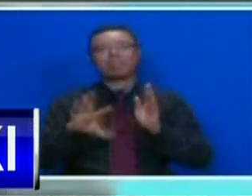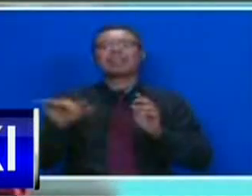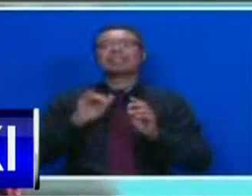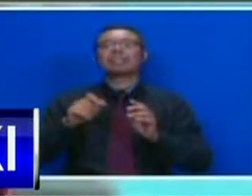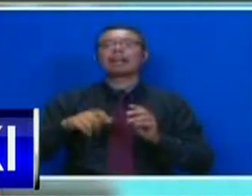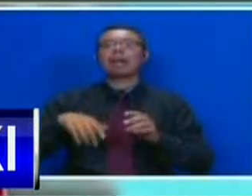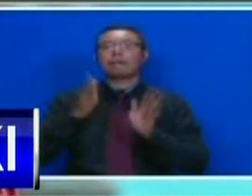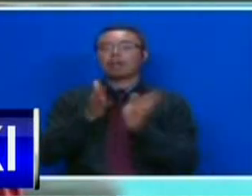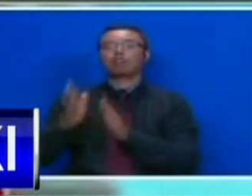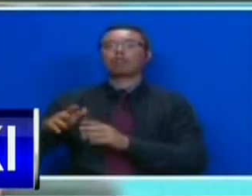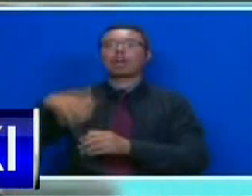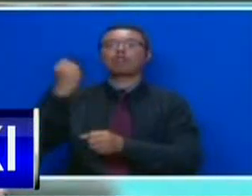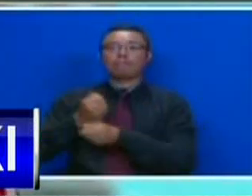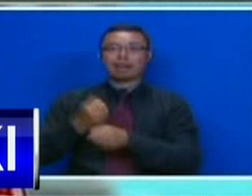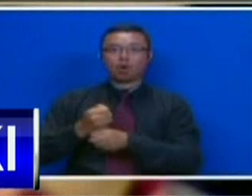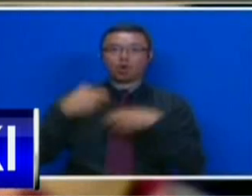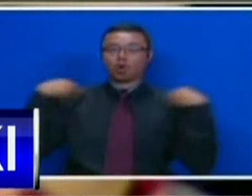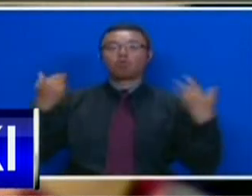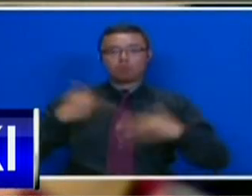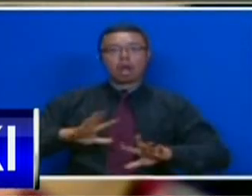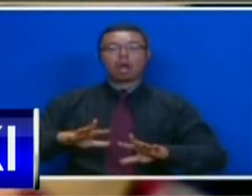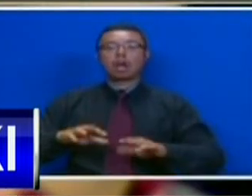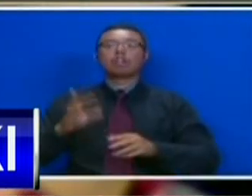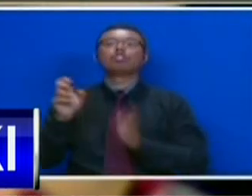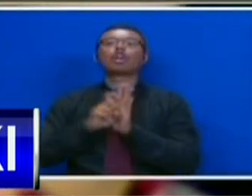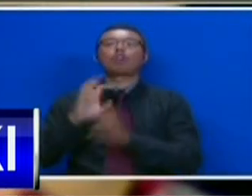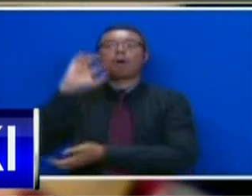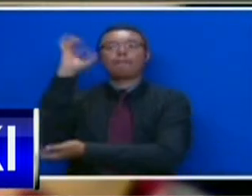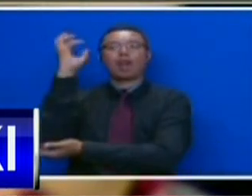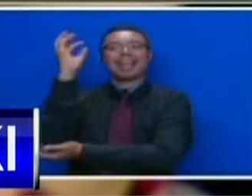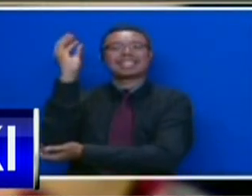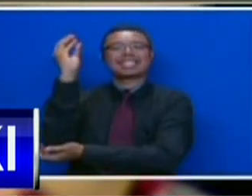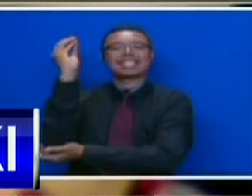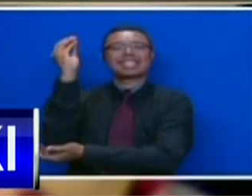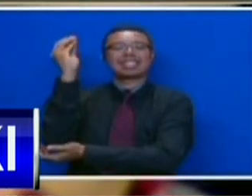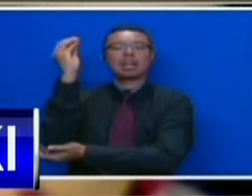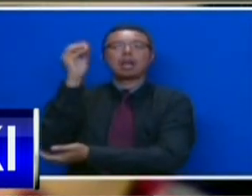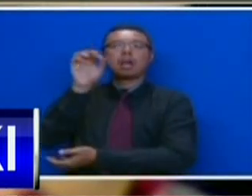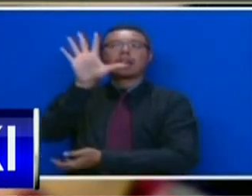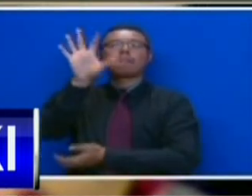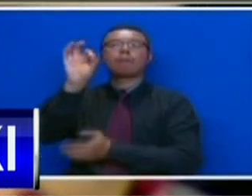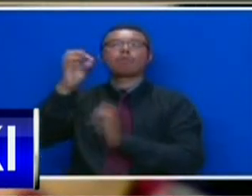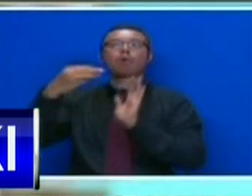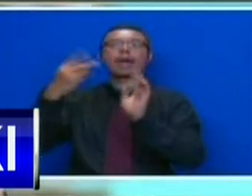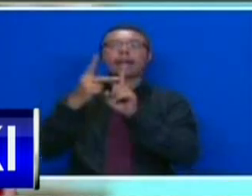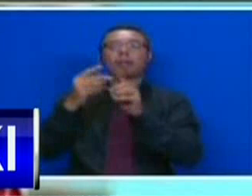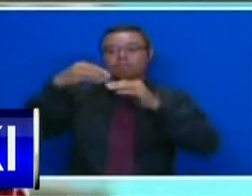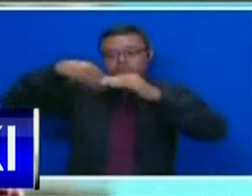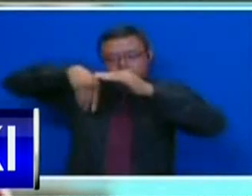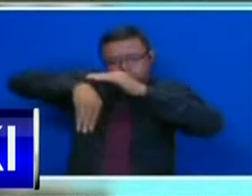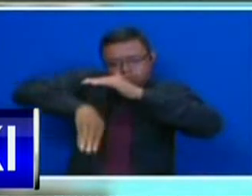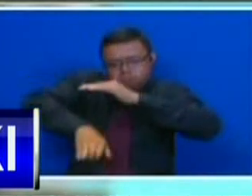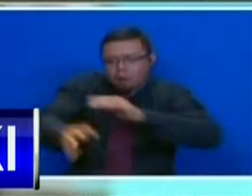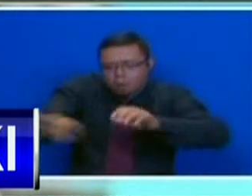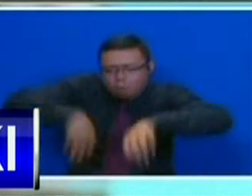mengatur misal Monas Monas itu kalau kita katakan 50 hektar saja Kita gali 5 m ke dalam bayangin kalau